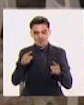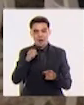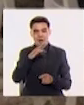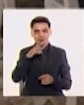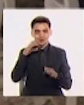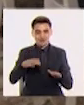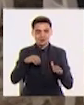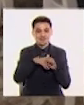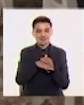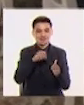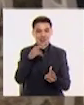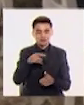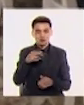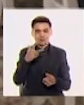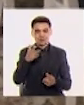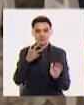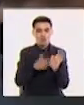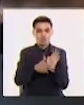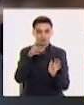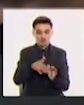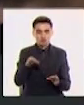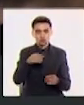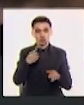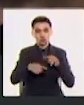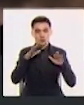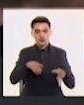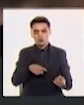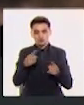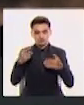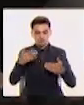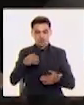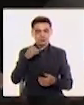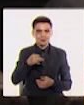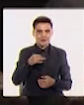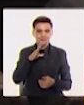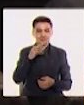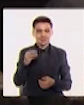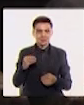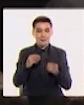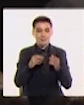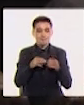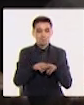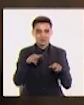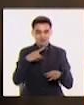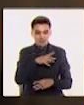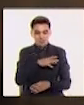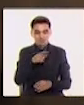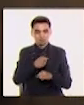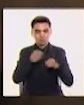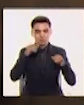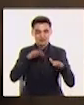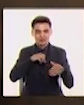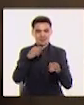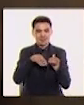Арыстағы қоймадан 380 мыңдай қару-жарақ бөлшегі басқа жерге көшіріліпті. Бұл вице-министр айтқан жарылыс уақытында қоймада болған